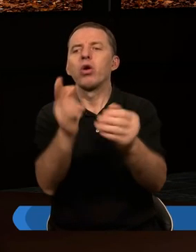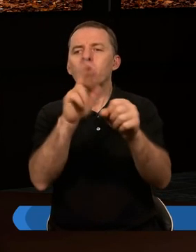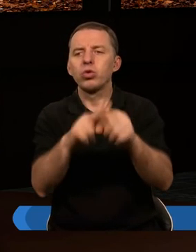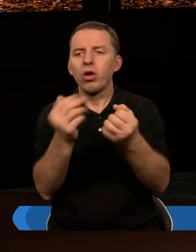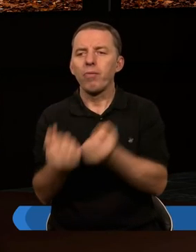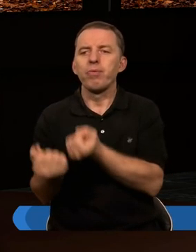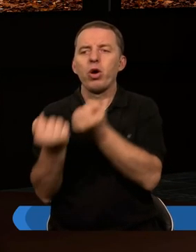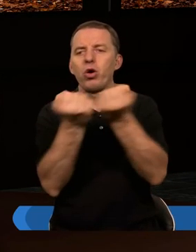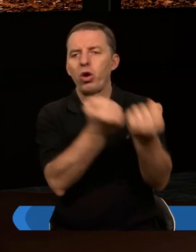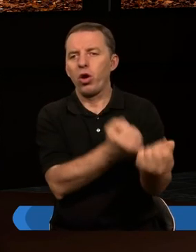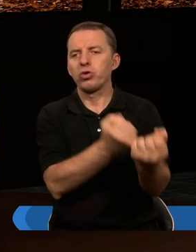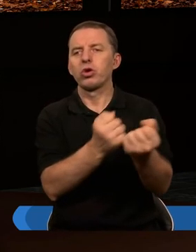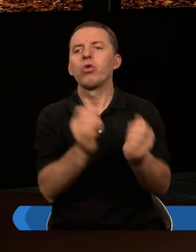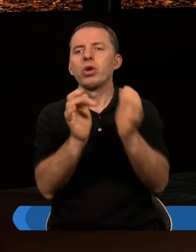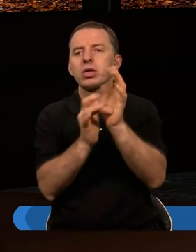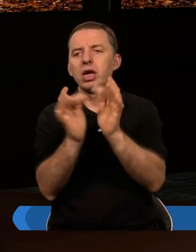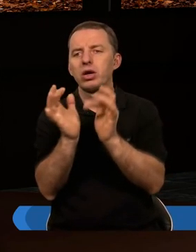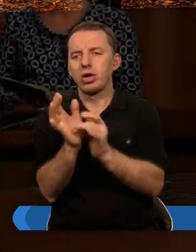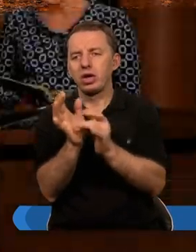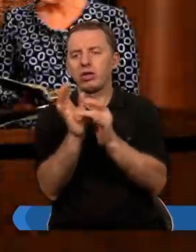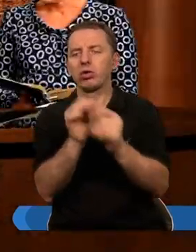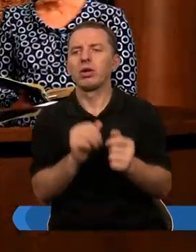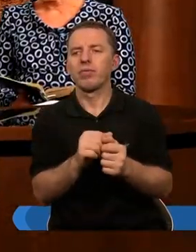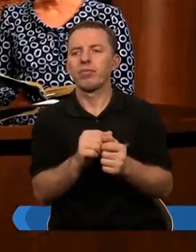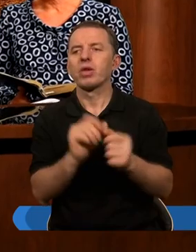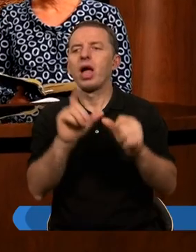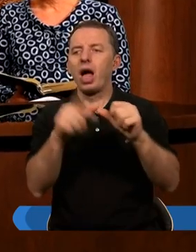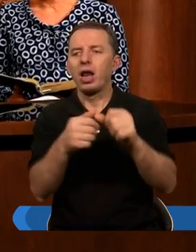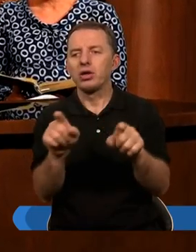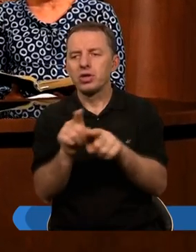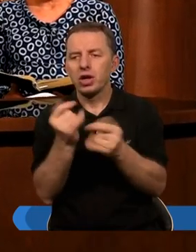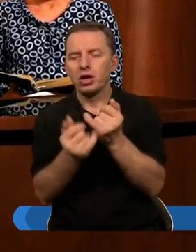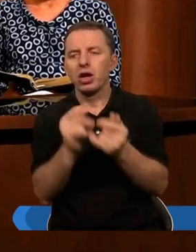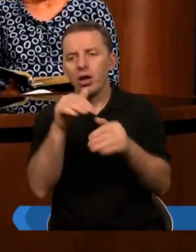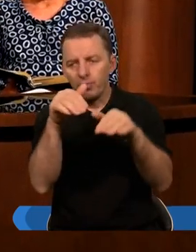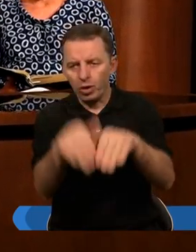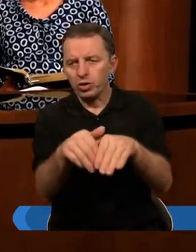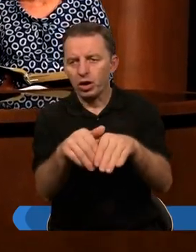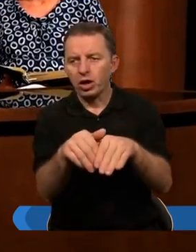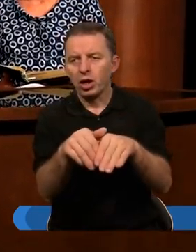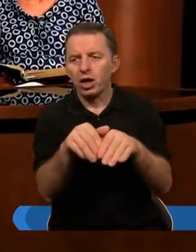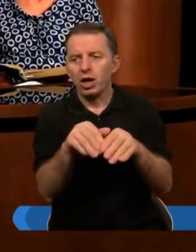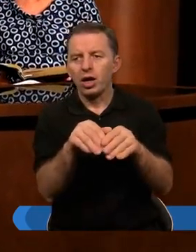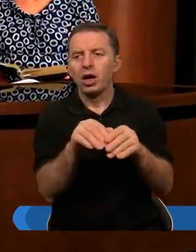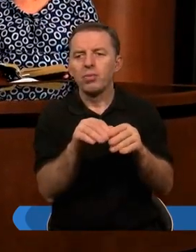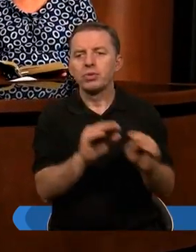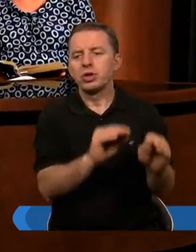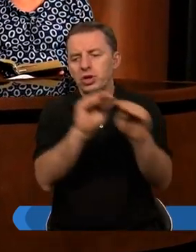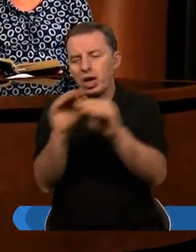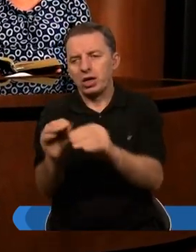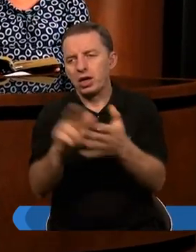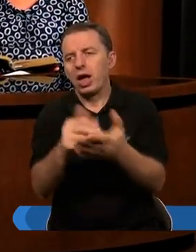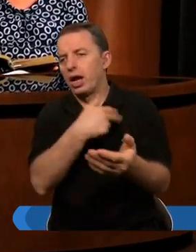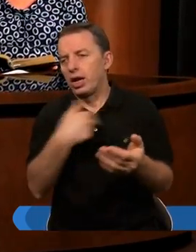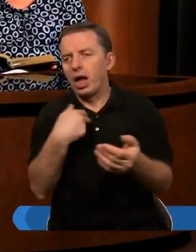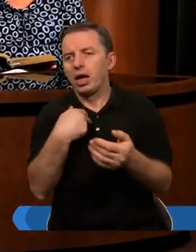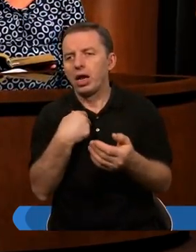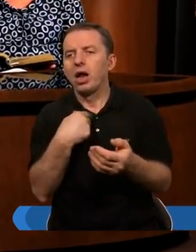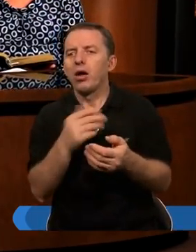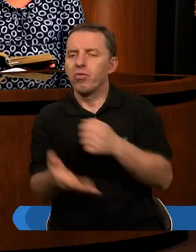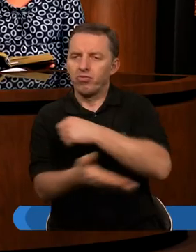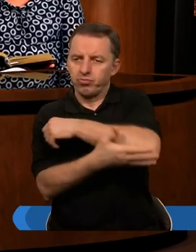ponosił Jezus Chrystus. Ale jeżeli tak możemy to przenieść na nasz tutaj grunt taki